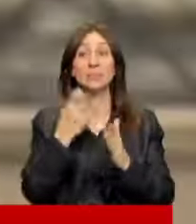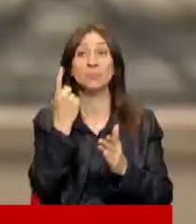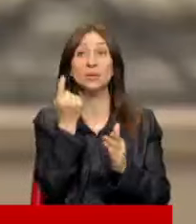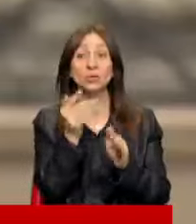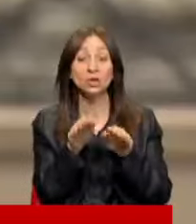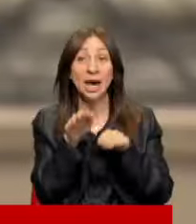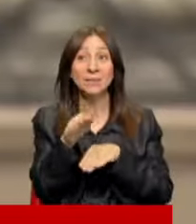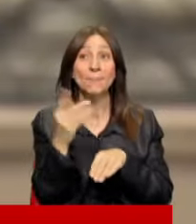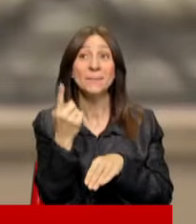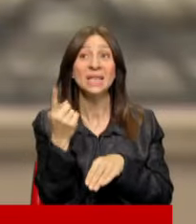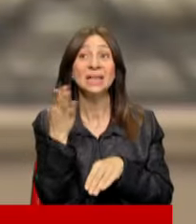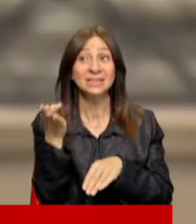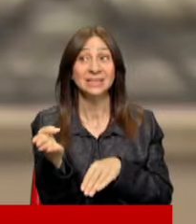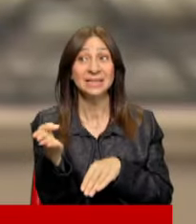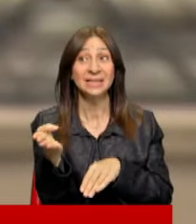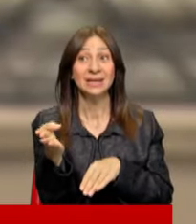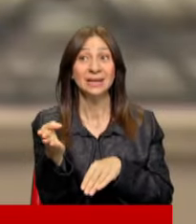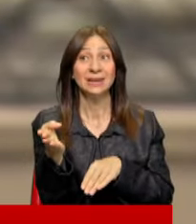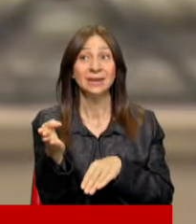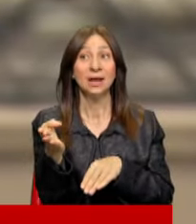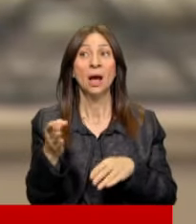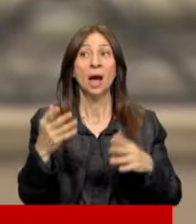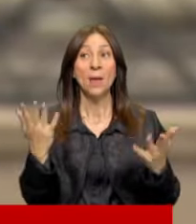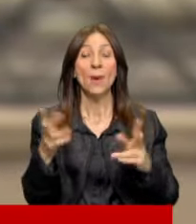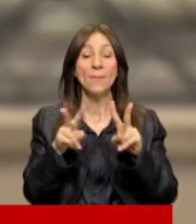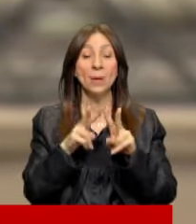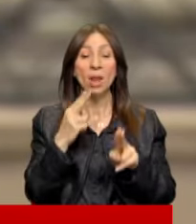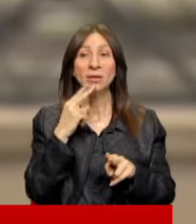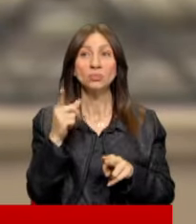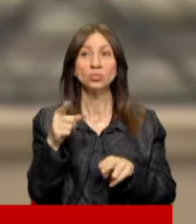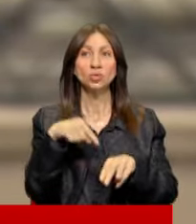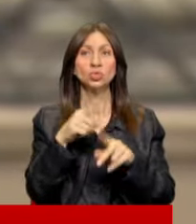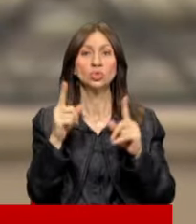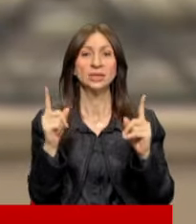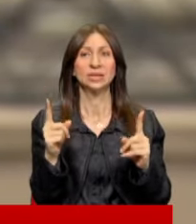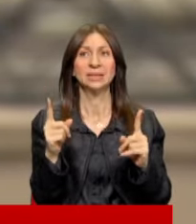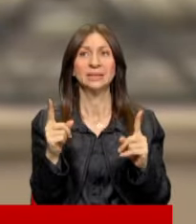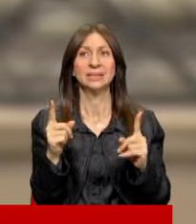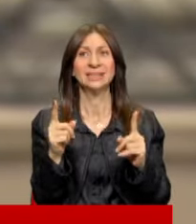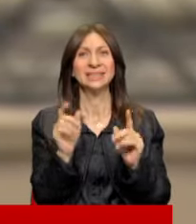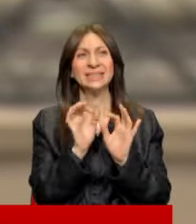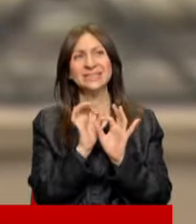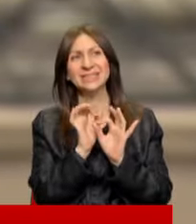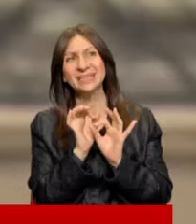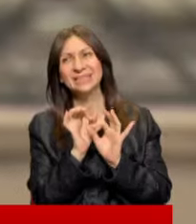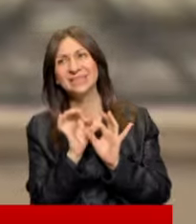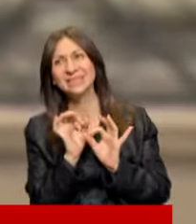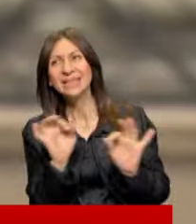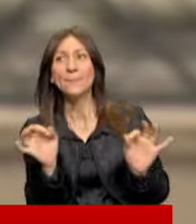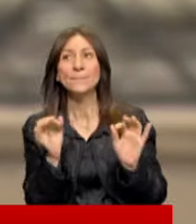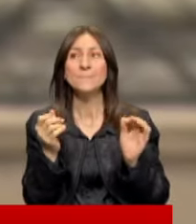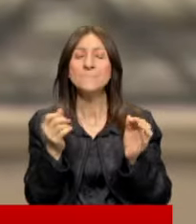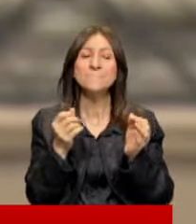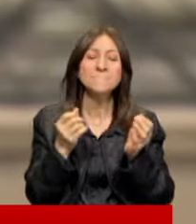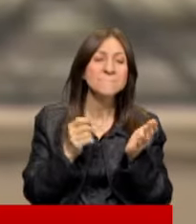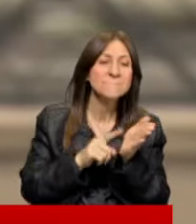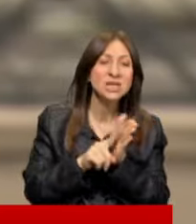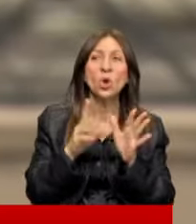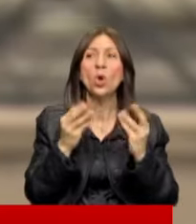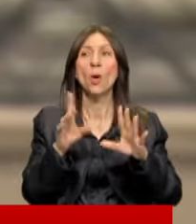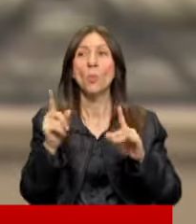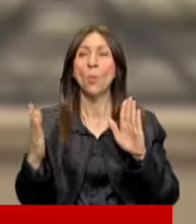küçük adımlardan bir tanesiydi o süreçte. Fakat Makbule Hanım bu süreci tam kaldırıp taşıyamıyor aslında.